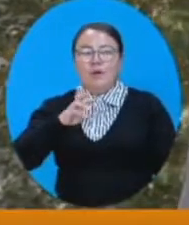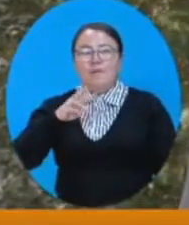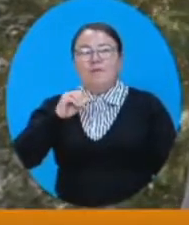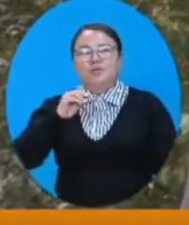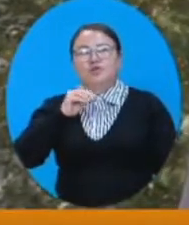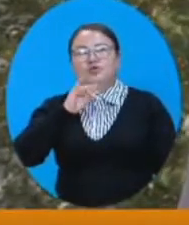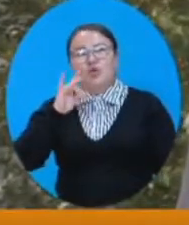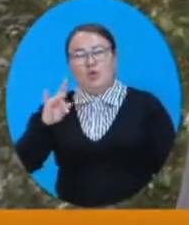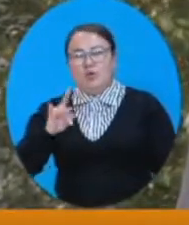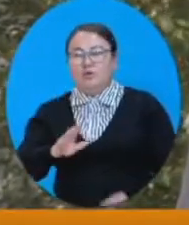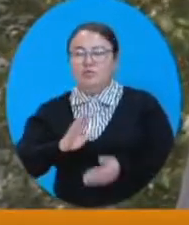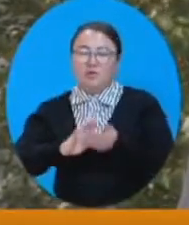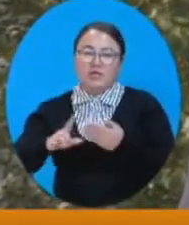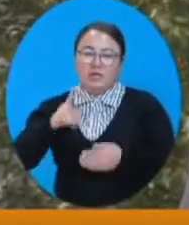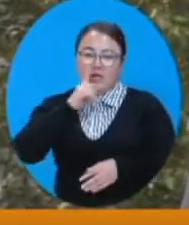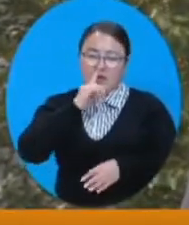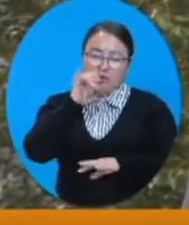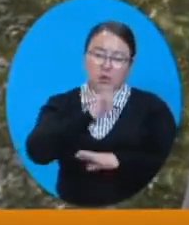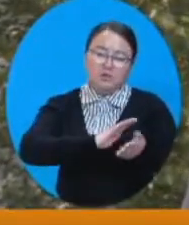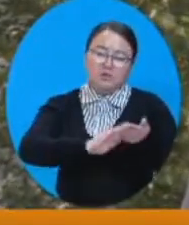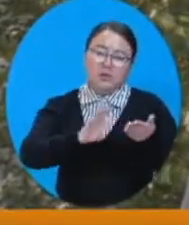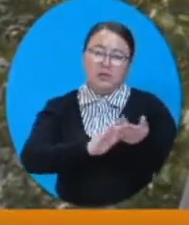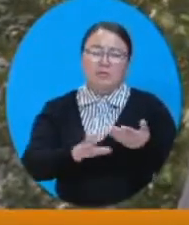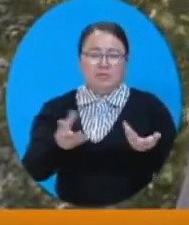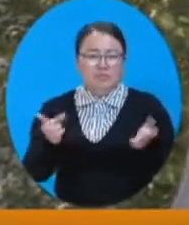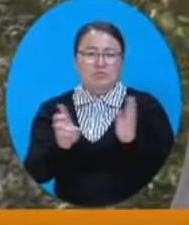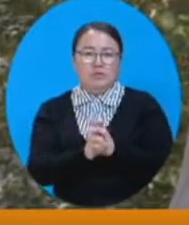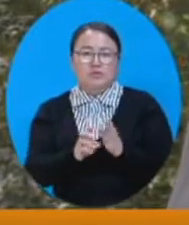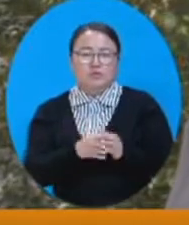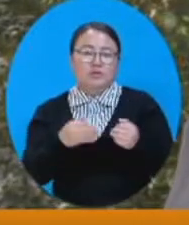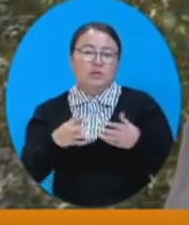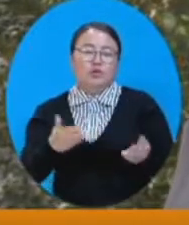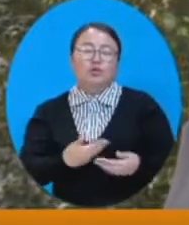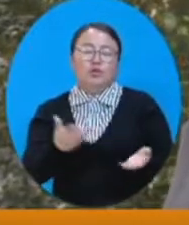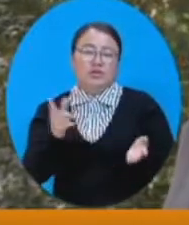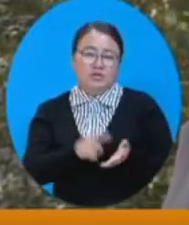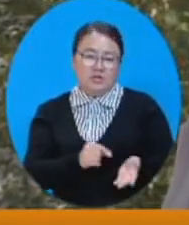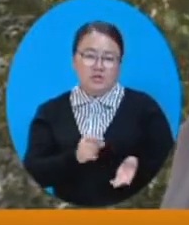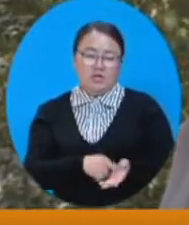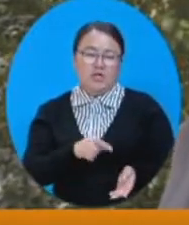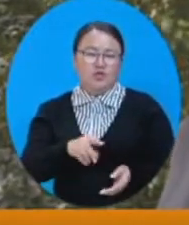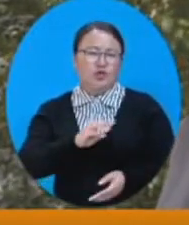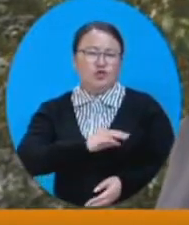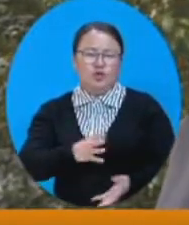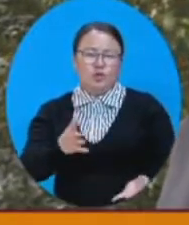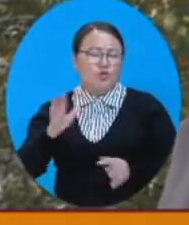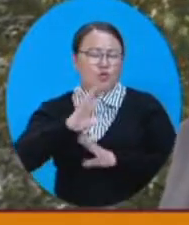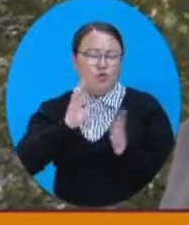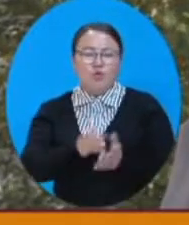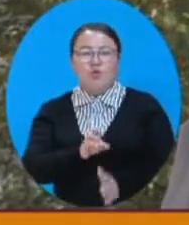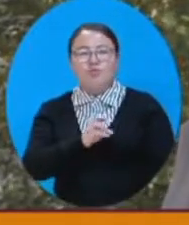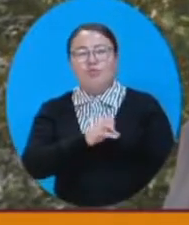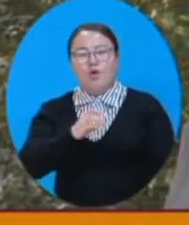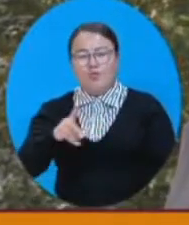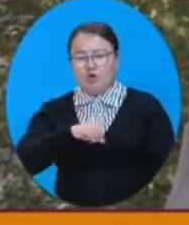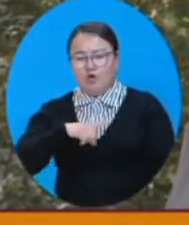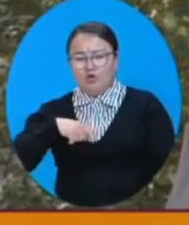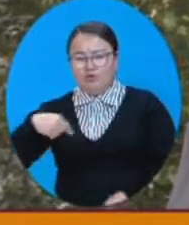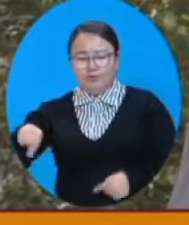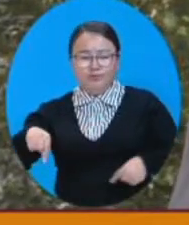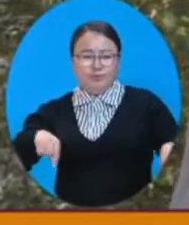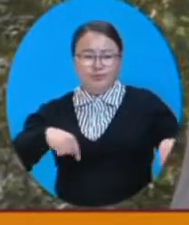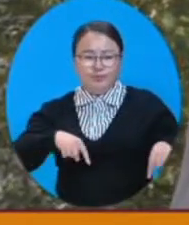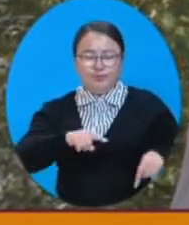дамжаад манжуур руу оруулж хятадын талд худалдах энэ боломжуудыг нээж хэрэгтэй. За ингээмд бол бүх бомбд өөр өөр ингэсэн нэг